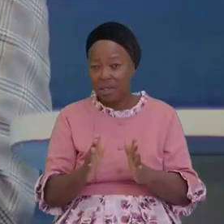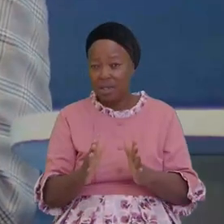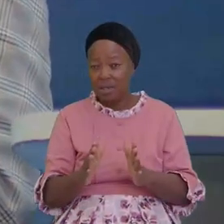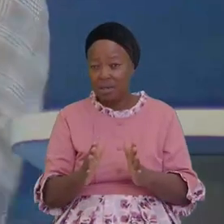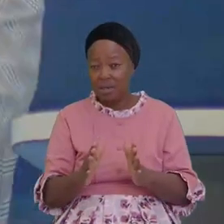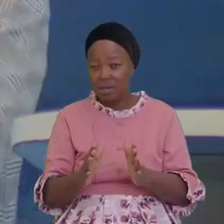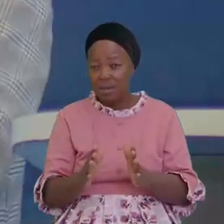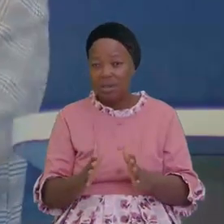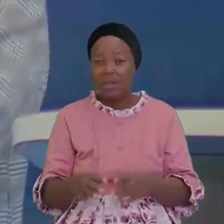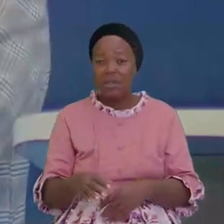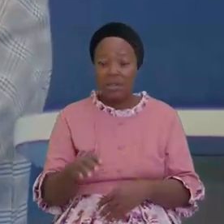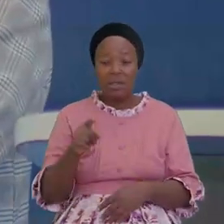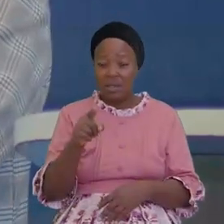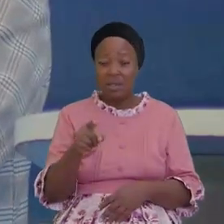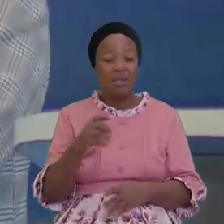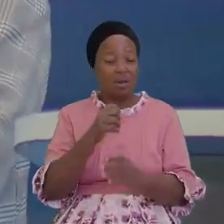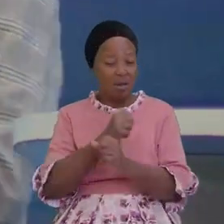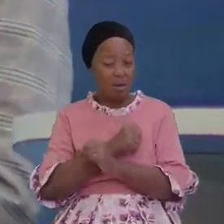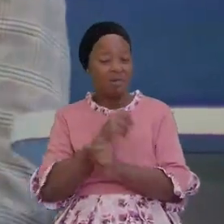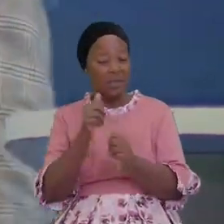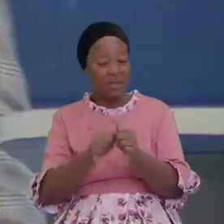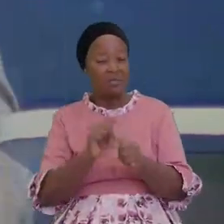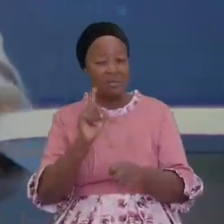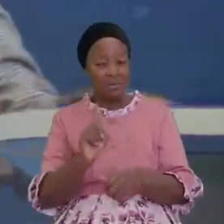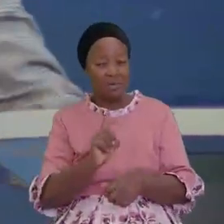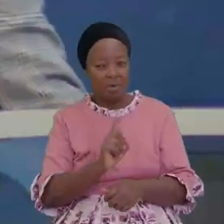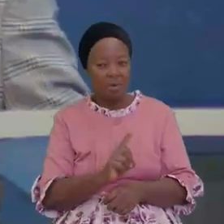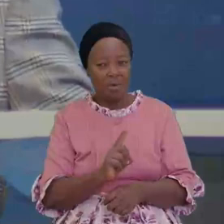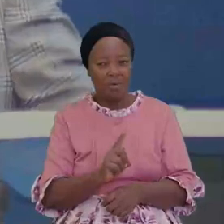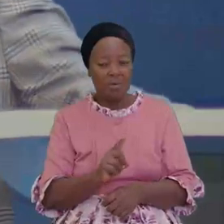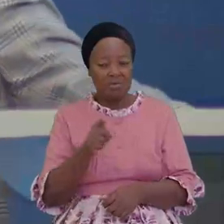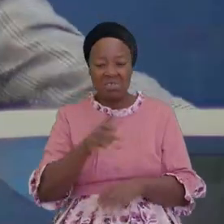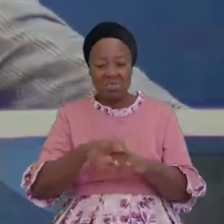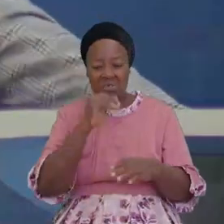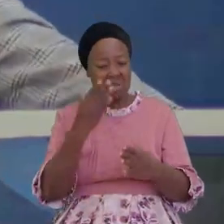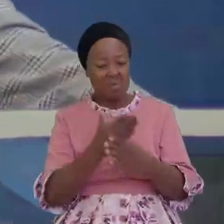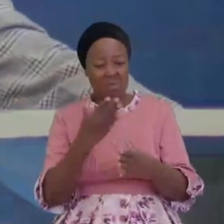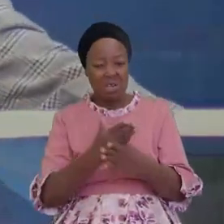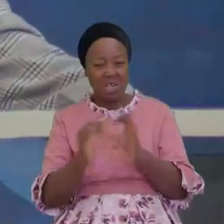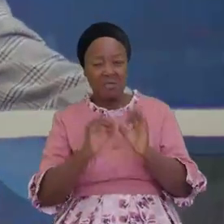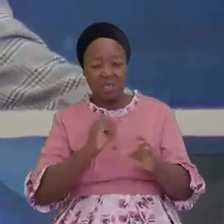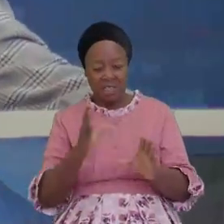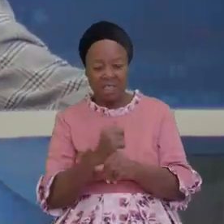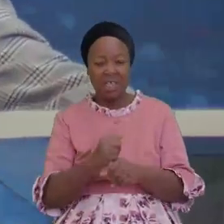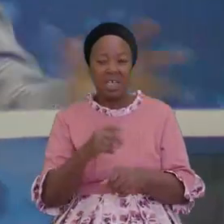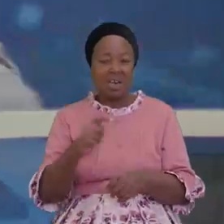il est un chrétien, il est amour, et il aime tout le monde.